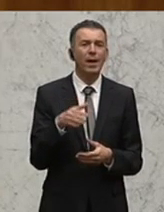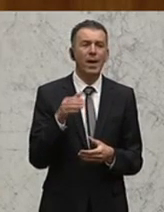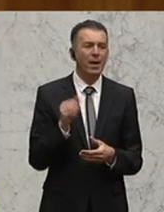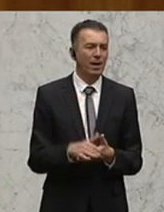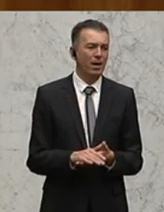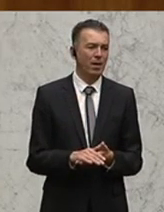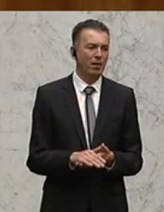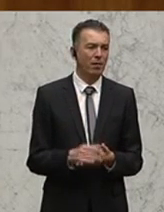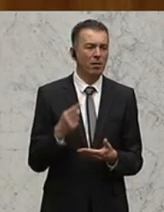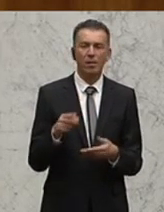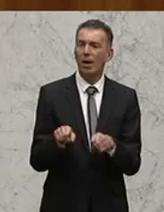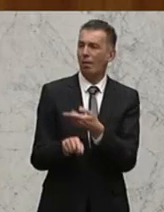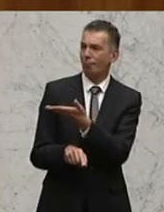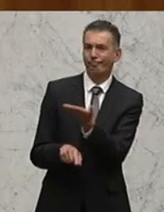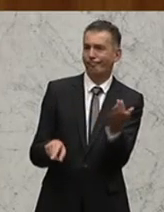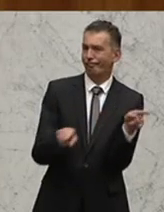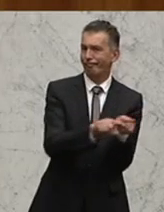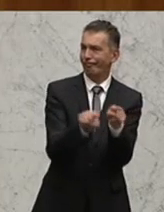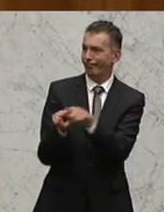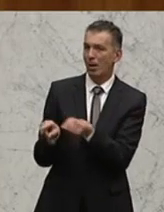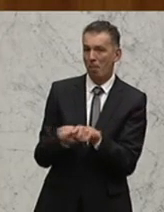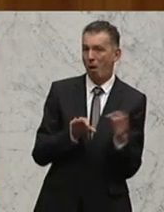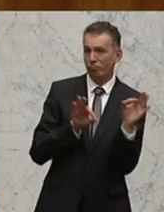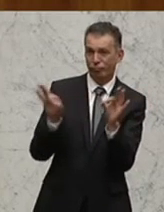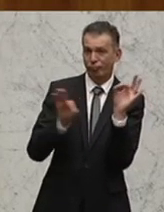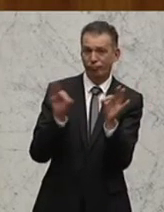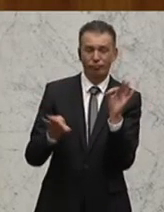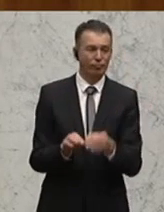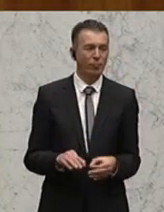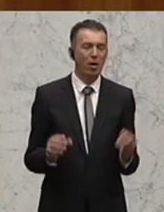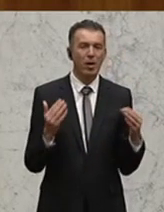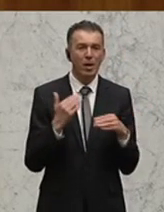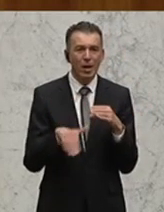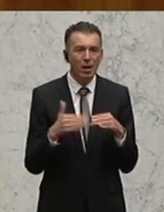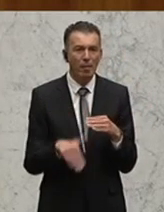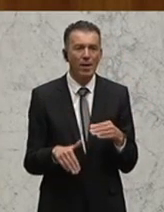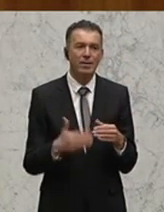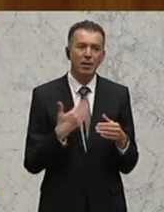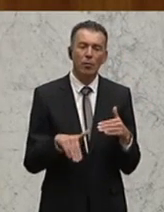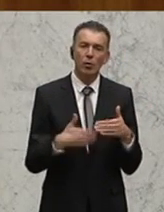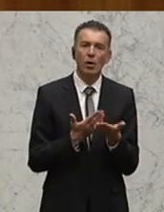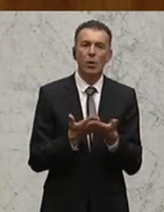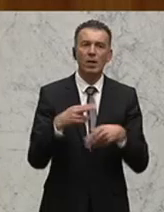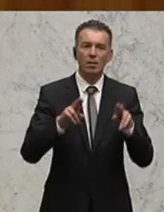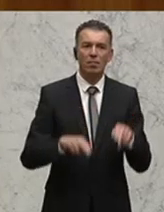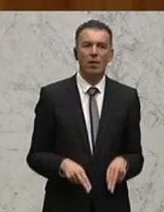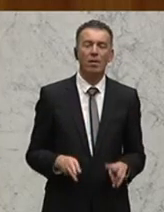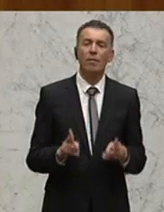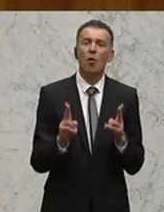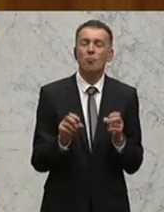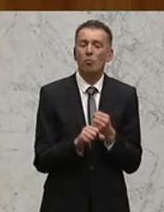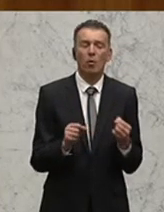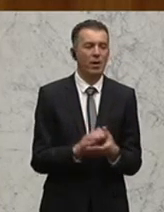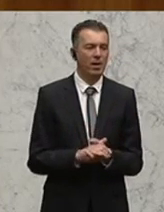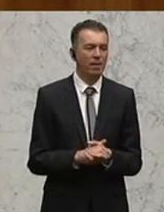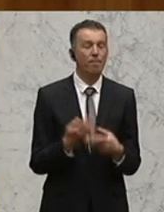Tagtäglich bekomme ich, nehme an, dass das auch vielen von euch so gern, bekommen wir Mails, ich möchte in dieses neue Dienstrecht, warum kann ich das nicht?